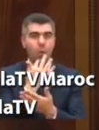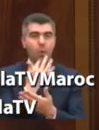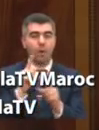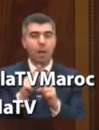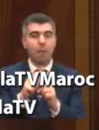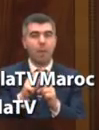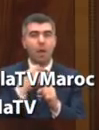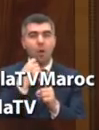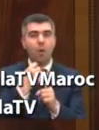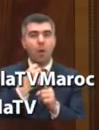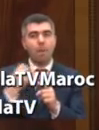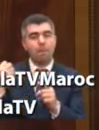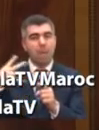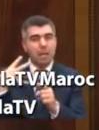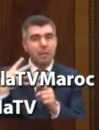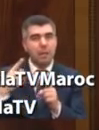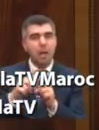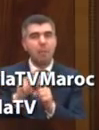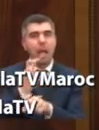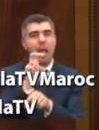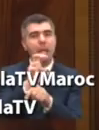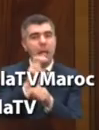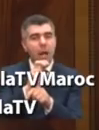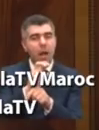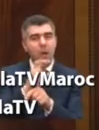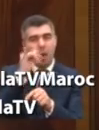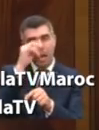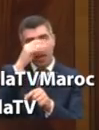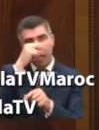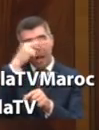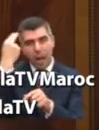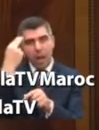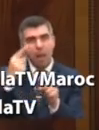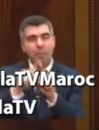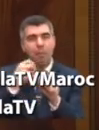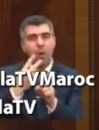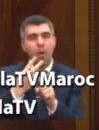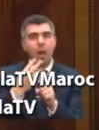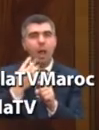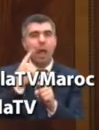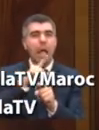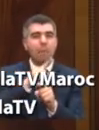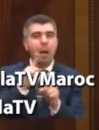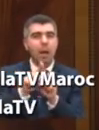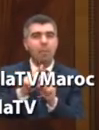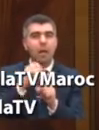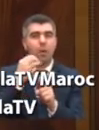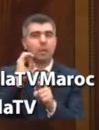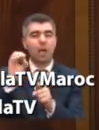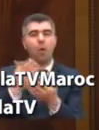الأبيض لون الحب، والأخضر لون الأرض، والأسود لون الرمح، والأحمر الملون بدماء الشهداء.